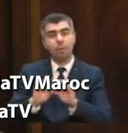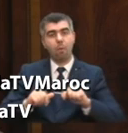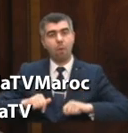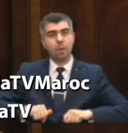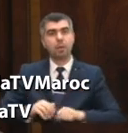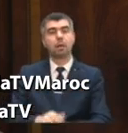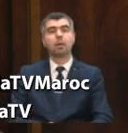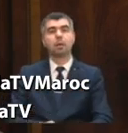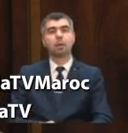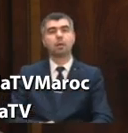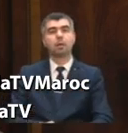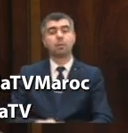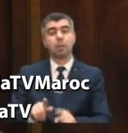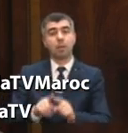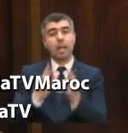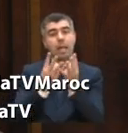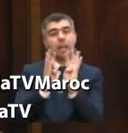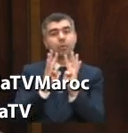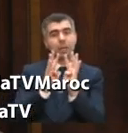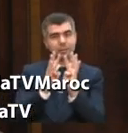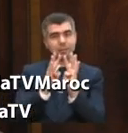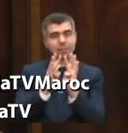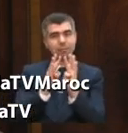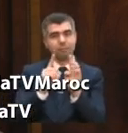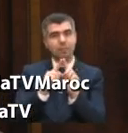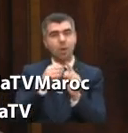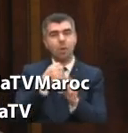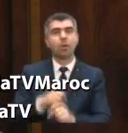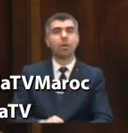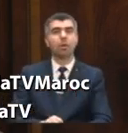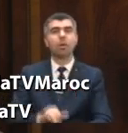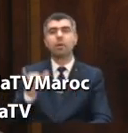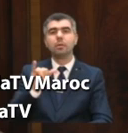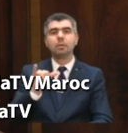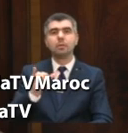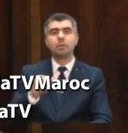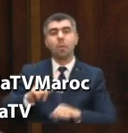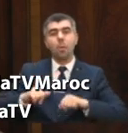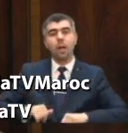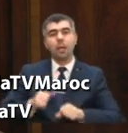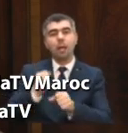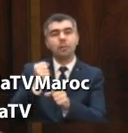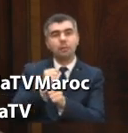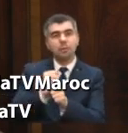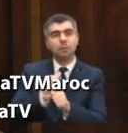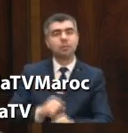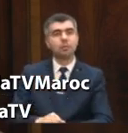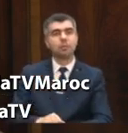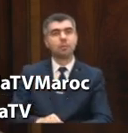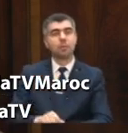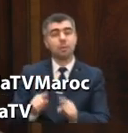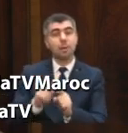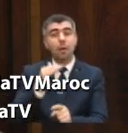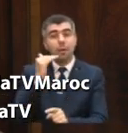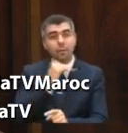ديالكم ولا الإجراءات اللي دارتها لجنة اليقظة؟ لماذا هذه الآلة الإدارية ديال وزارة التشغيل لم تكن تسير السرعة